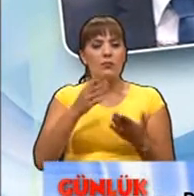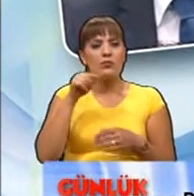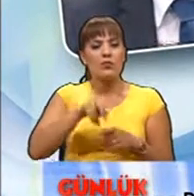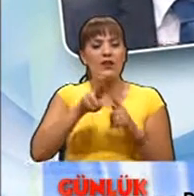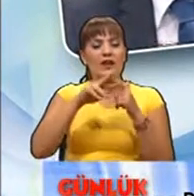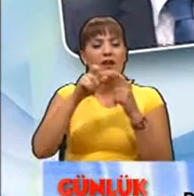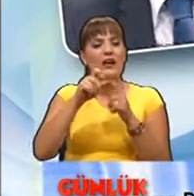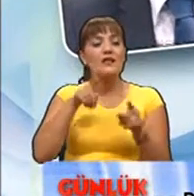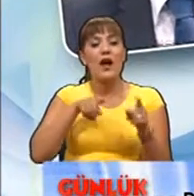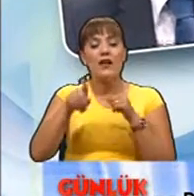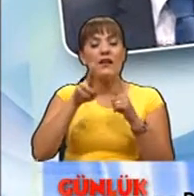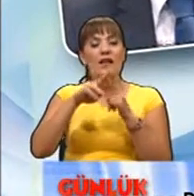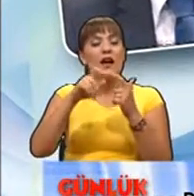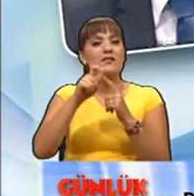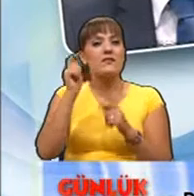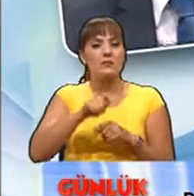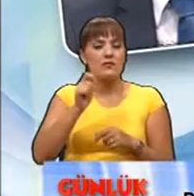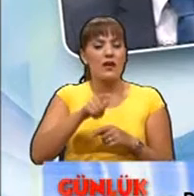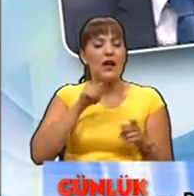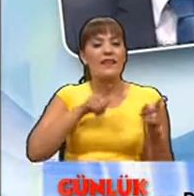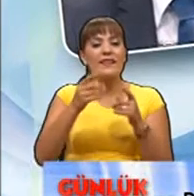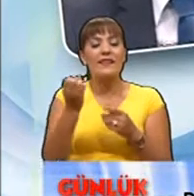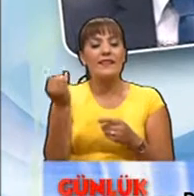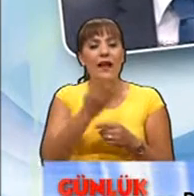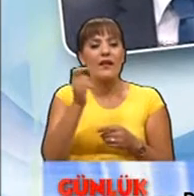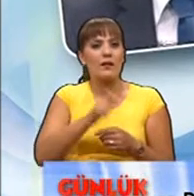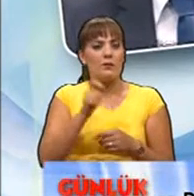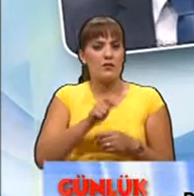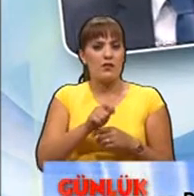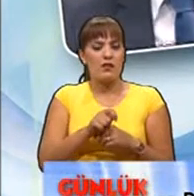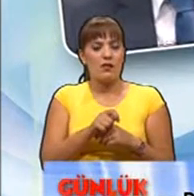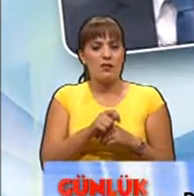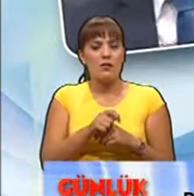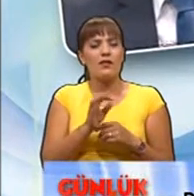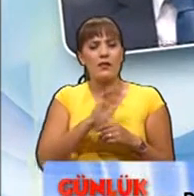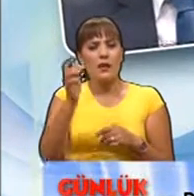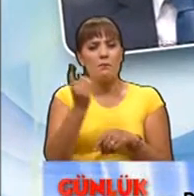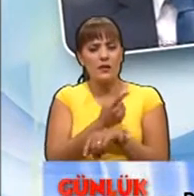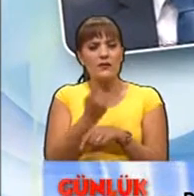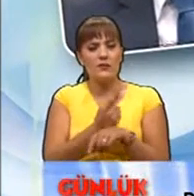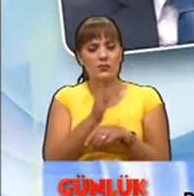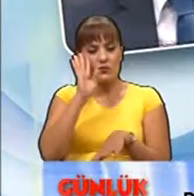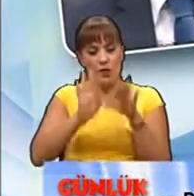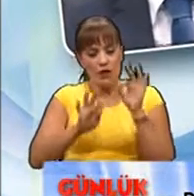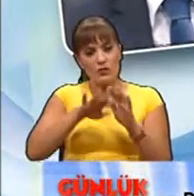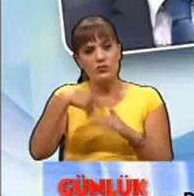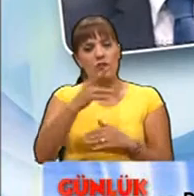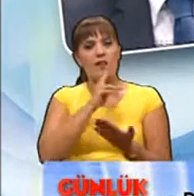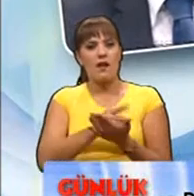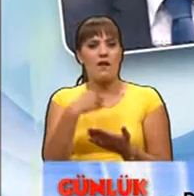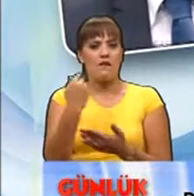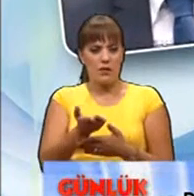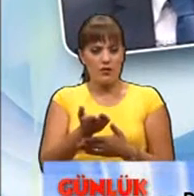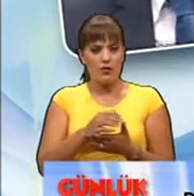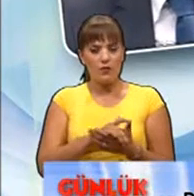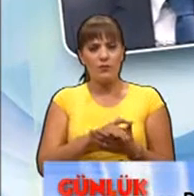kasın hangi kasa yapılacağını, hangi kasa ne kadar çok dozda önemli yapılacağını bir tam bir muayeneden sonra karar